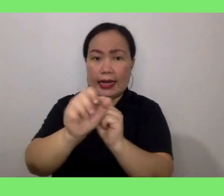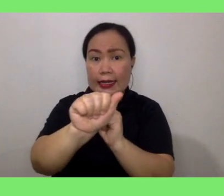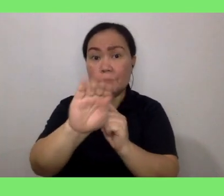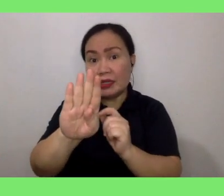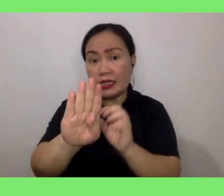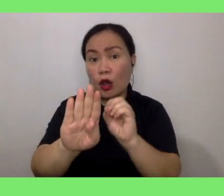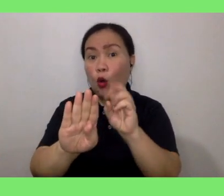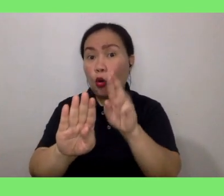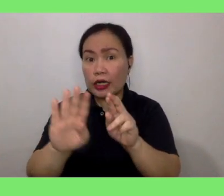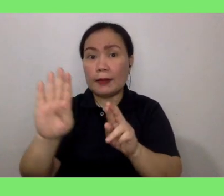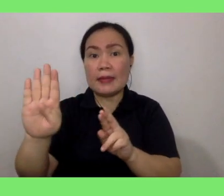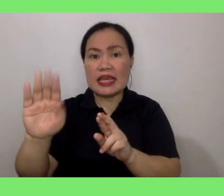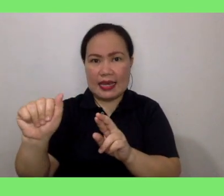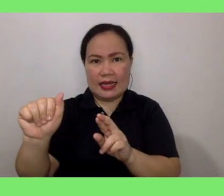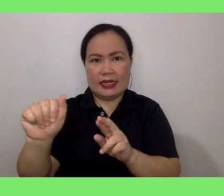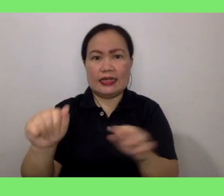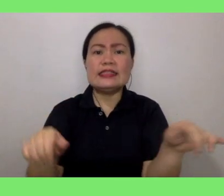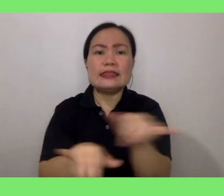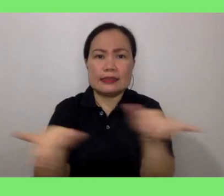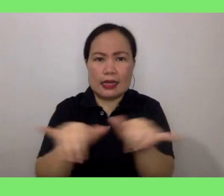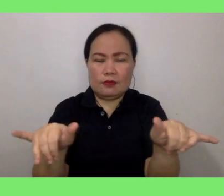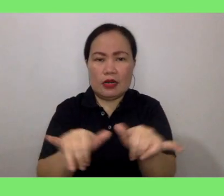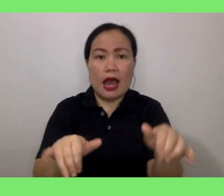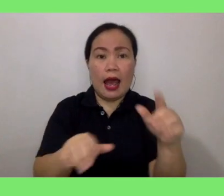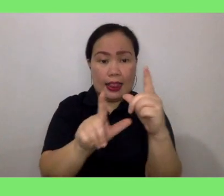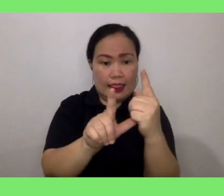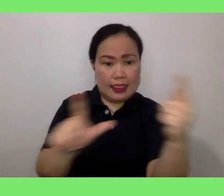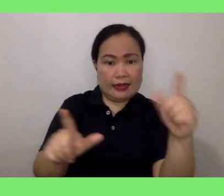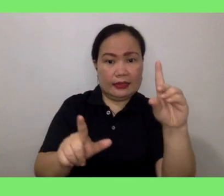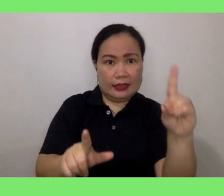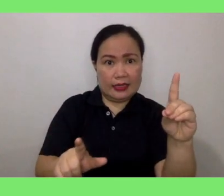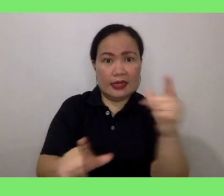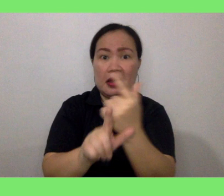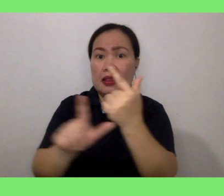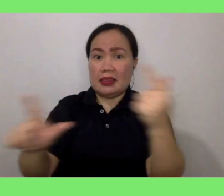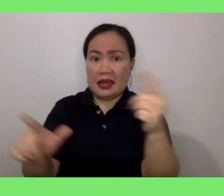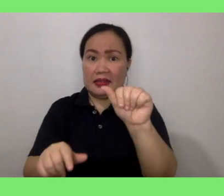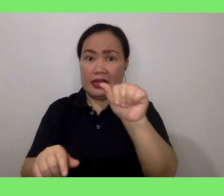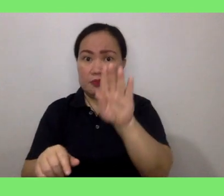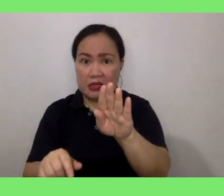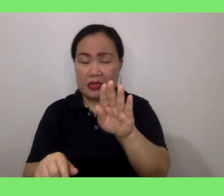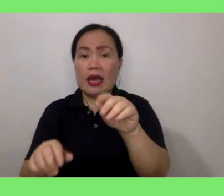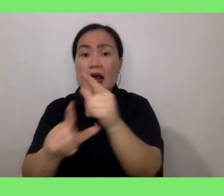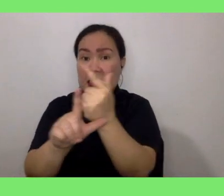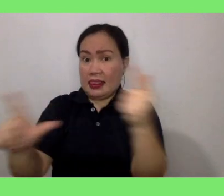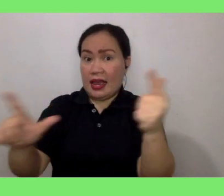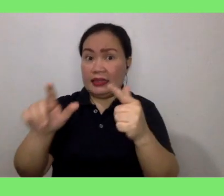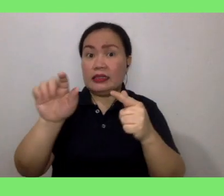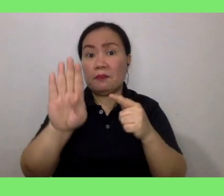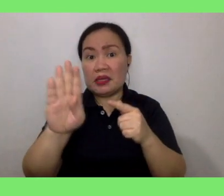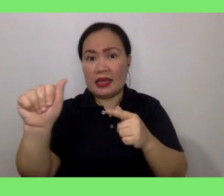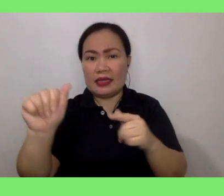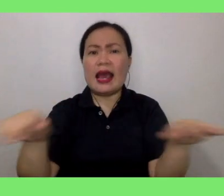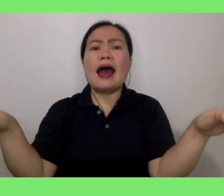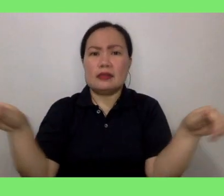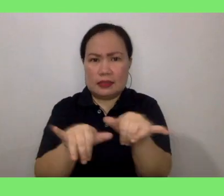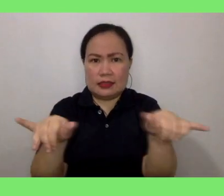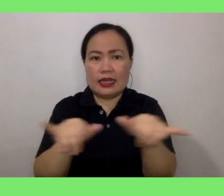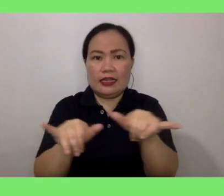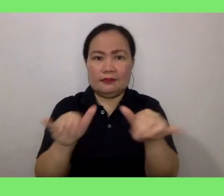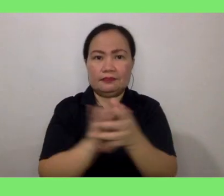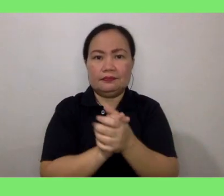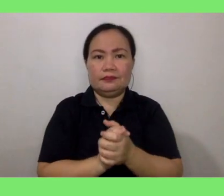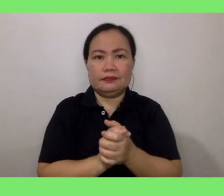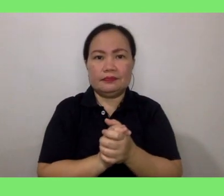pwede ang isasagot po natin line D or line AB. Okay. So, pag ang hiningi ay name